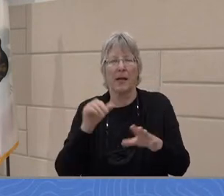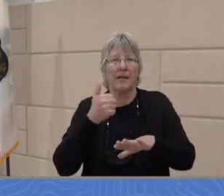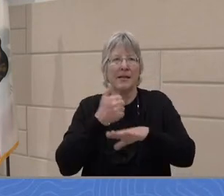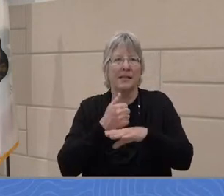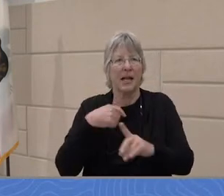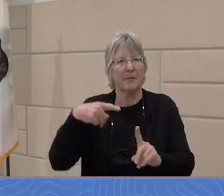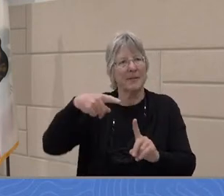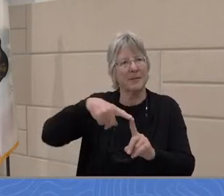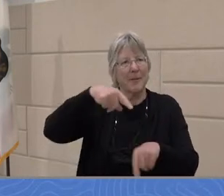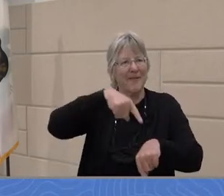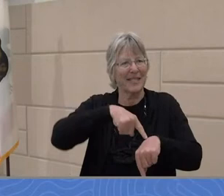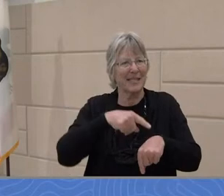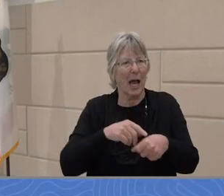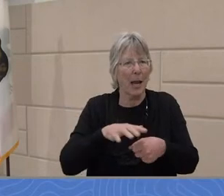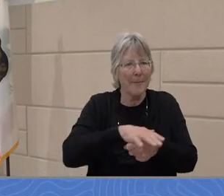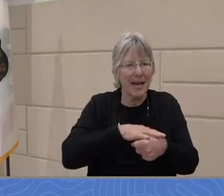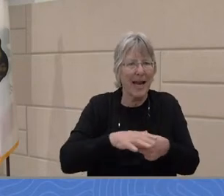ទៅ